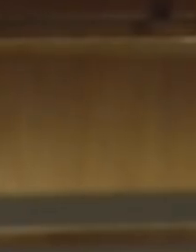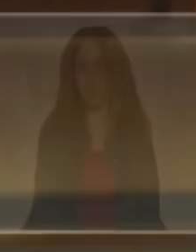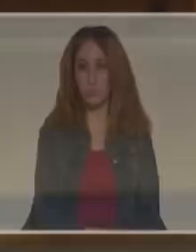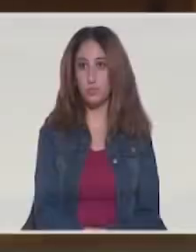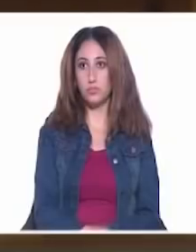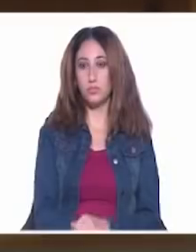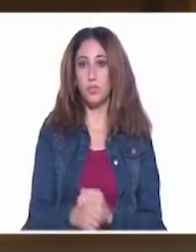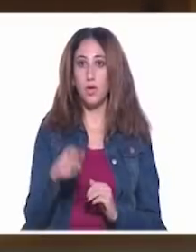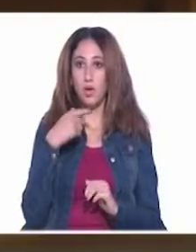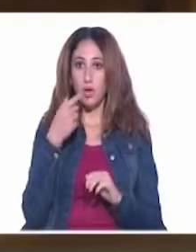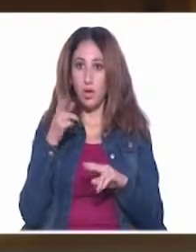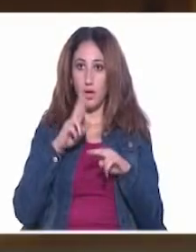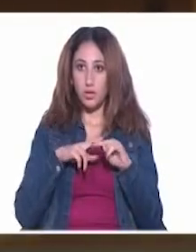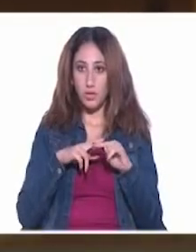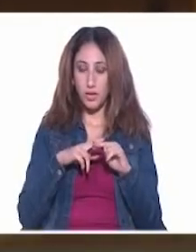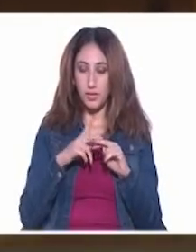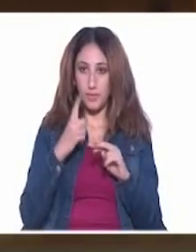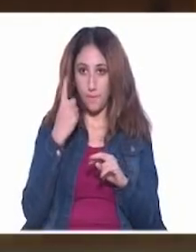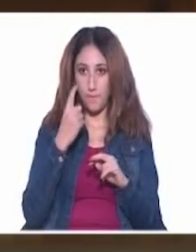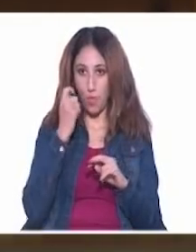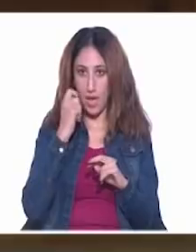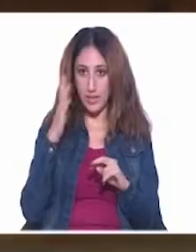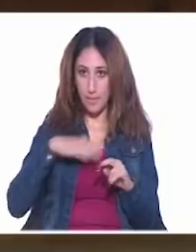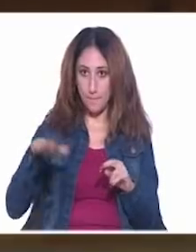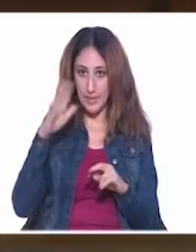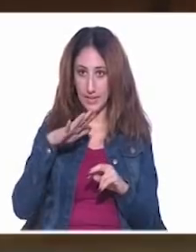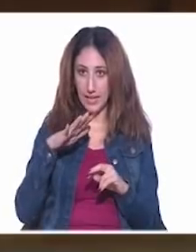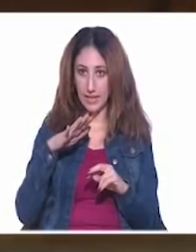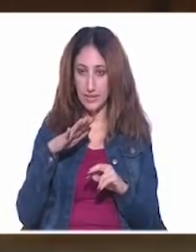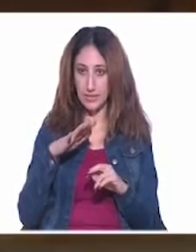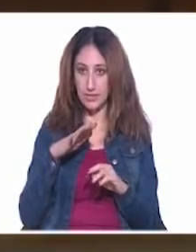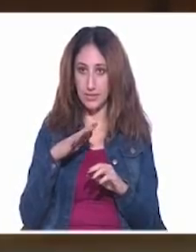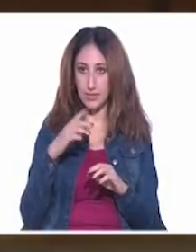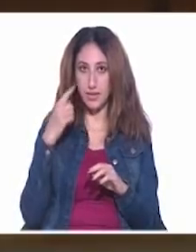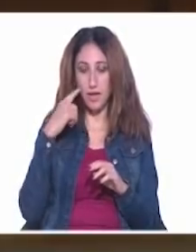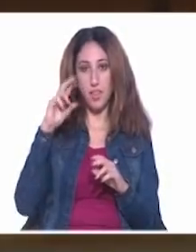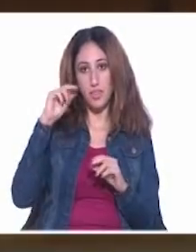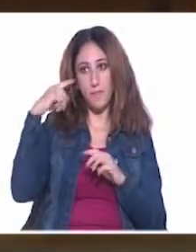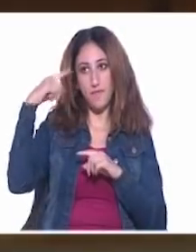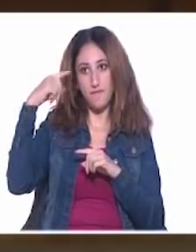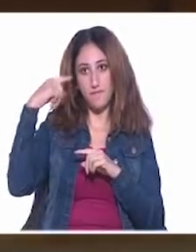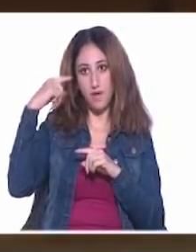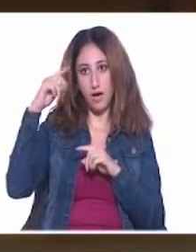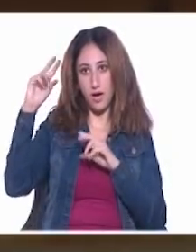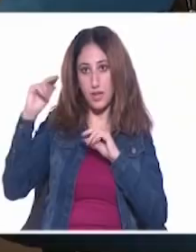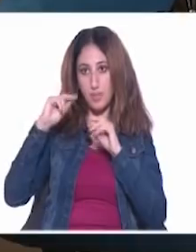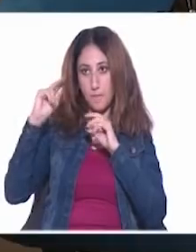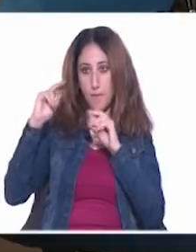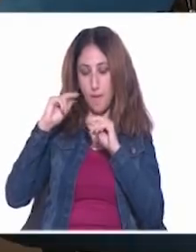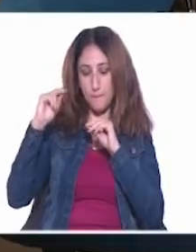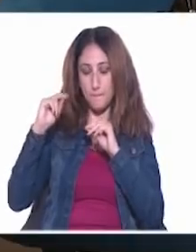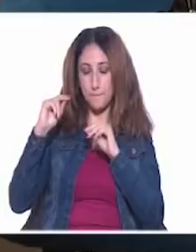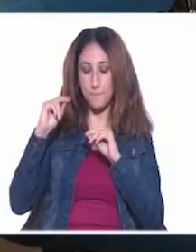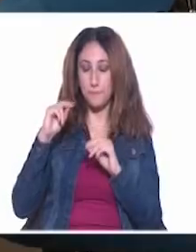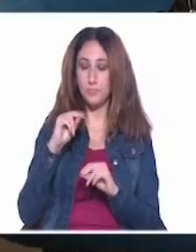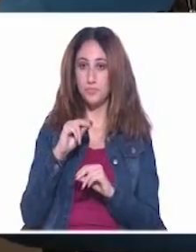رجعنا لكم تاني. ودايما بحاول انا في واحد من الناس كده بنعمل فقرات فيها نوع من التخاطر. معانا صديقنا عزام. ازيك يا